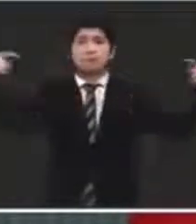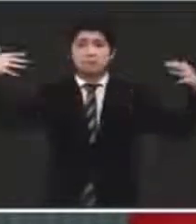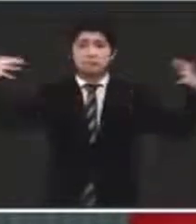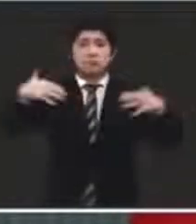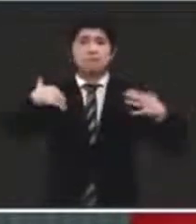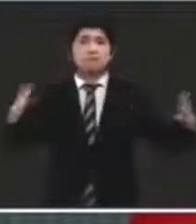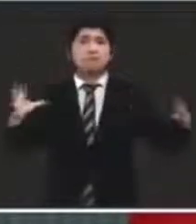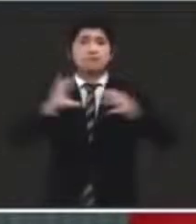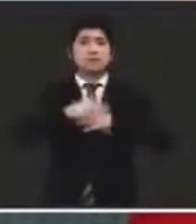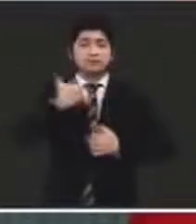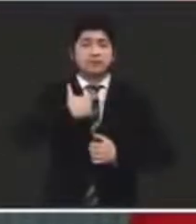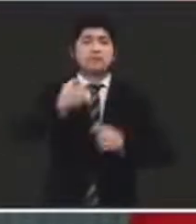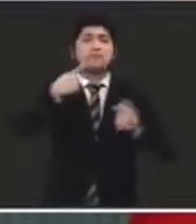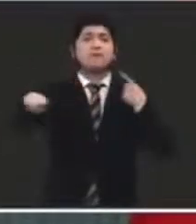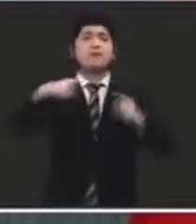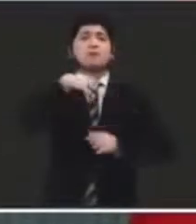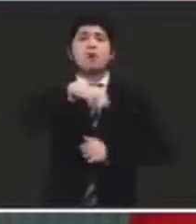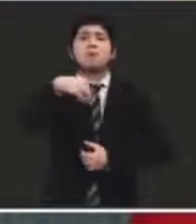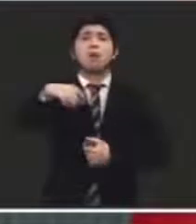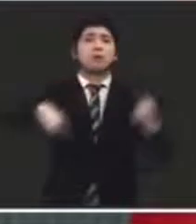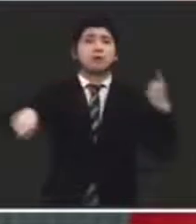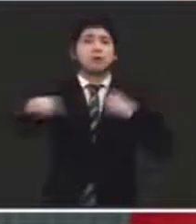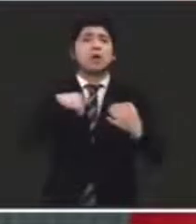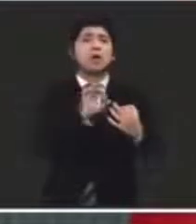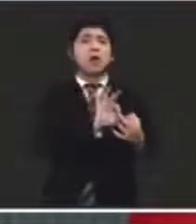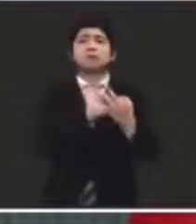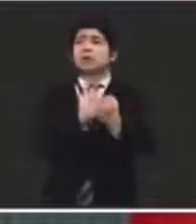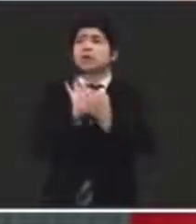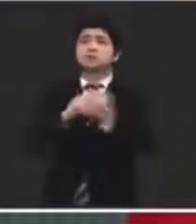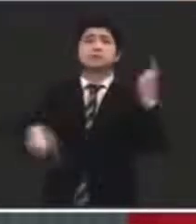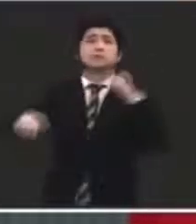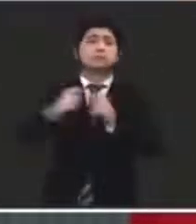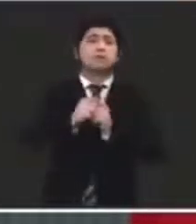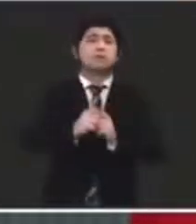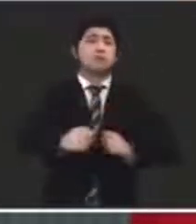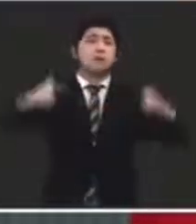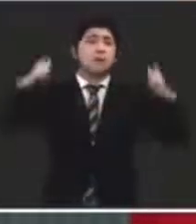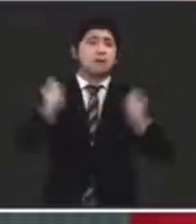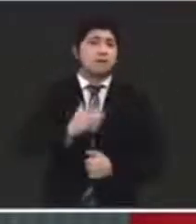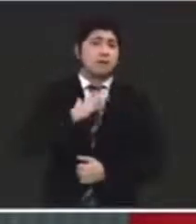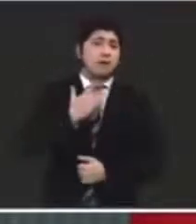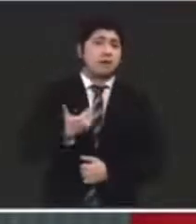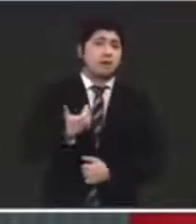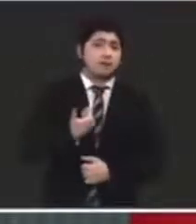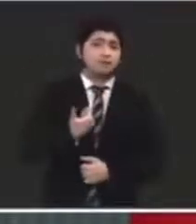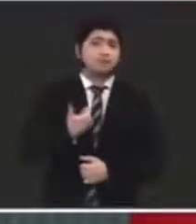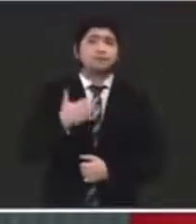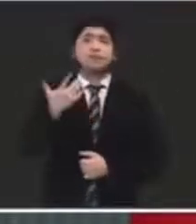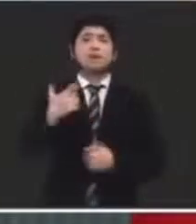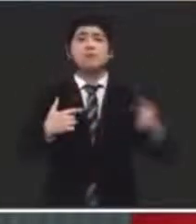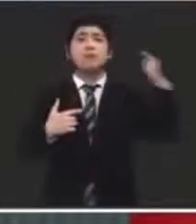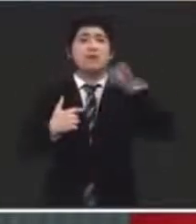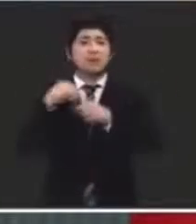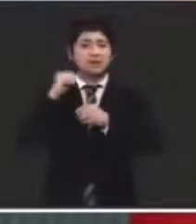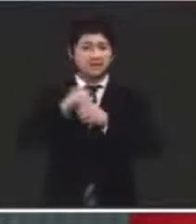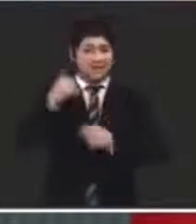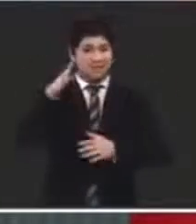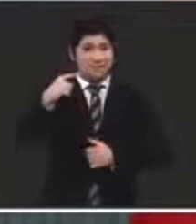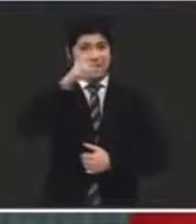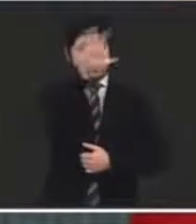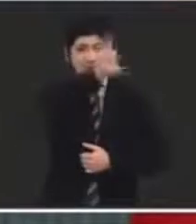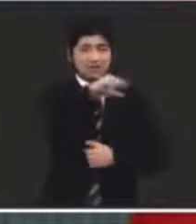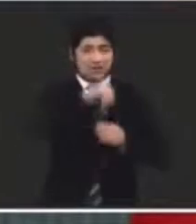bölgesel kuruluşlarla ilişkilerimizi geliştiriyoruz ne Batı için